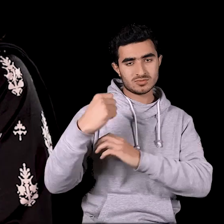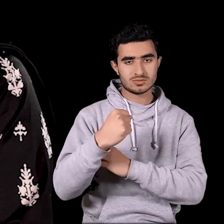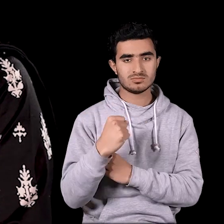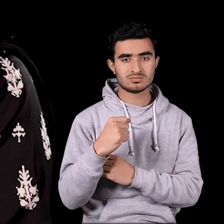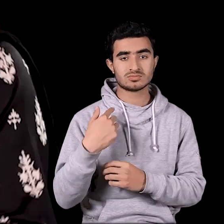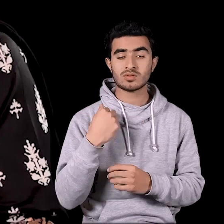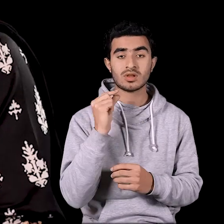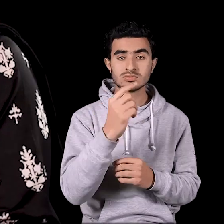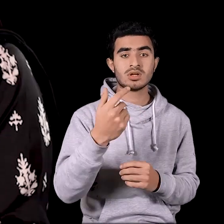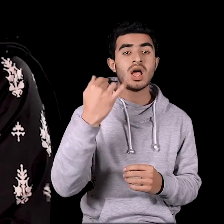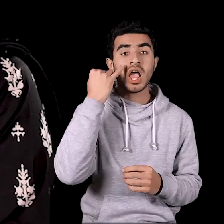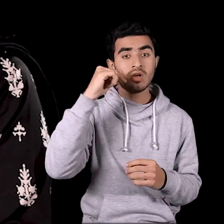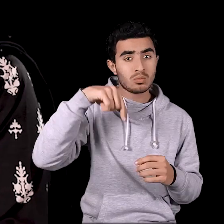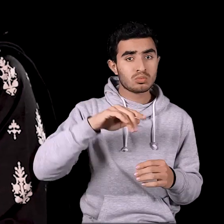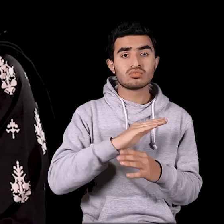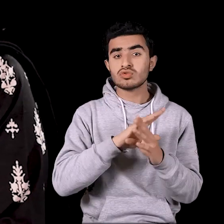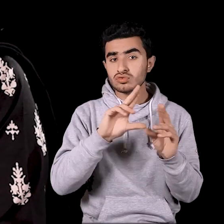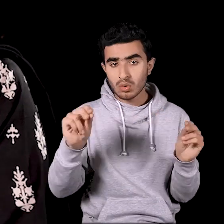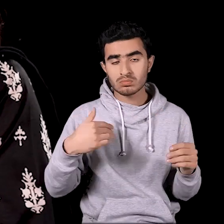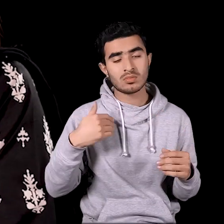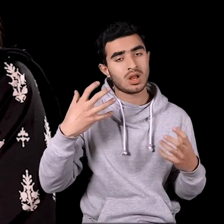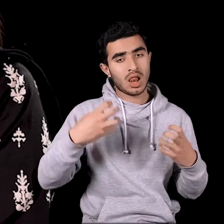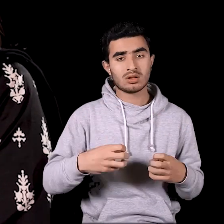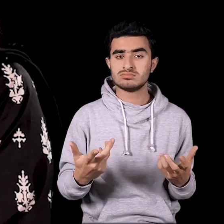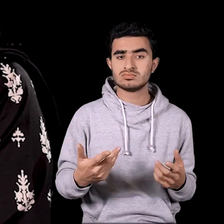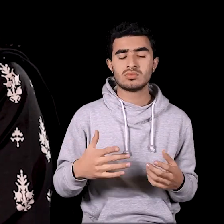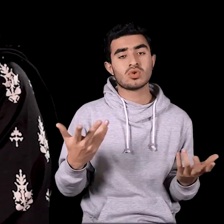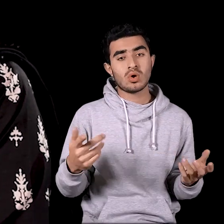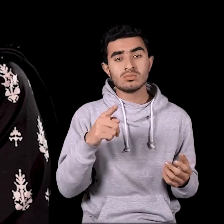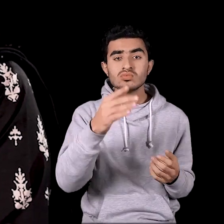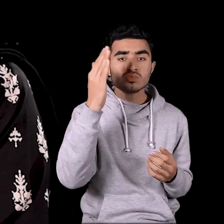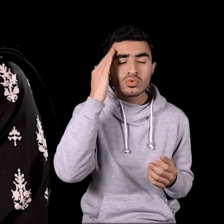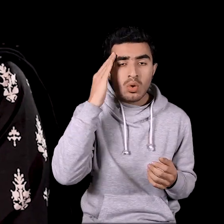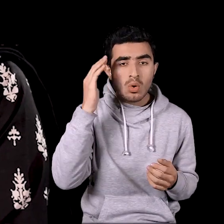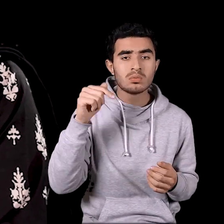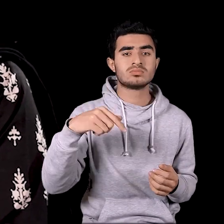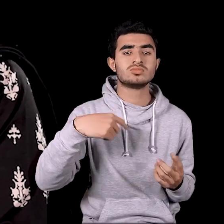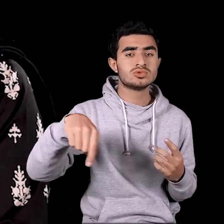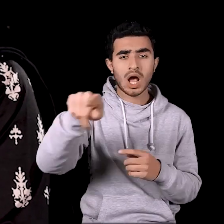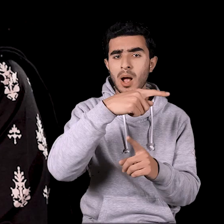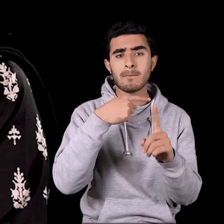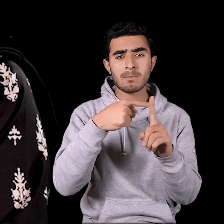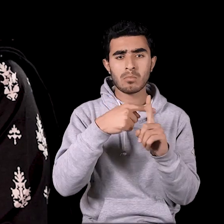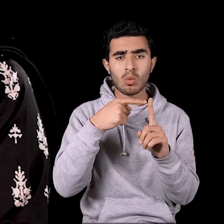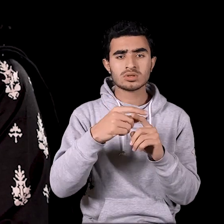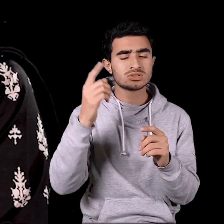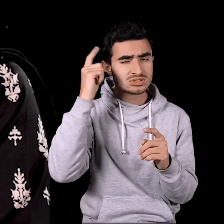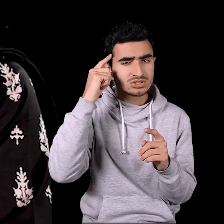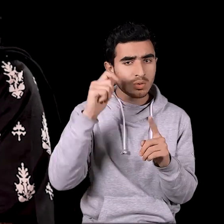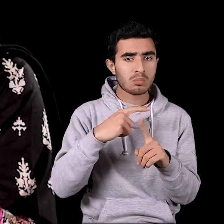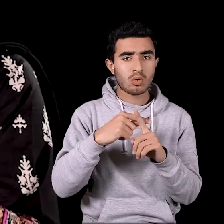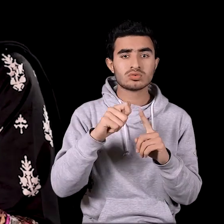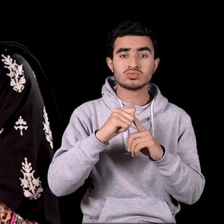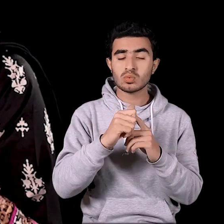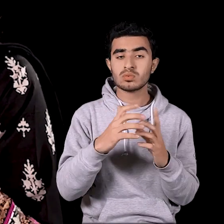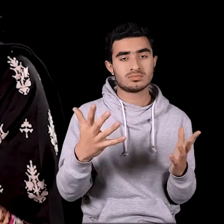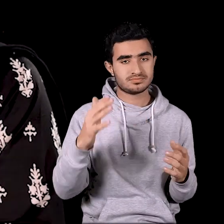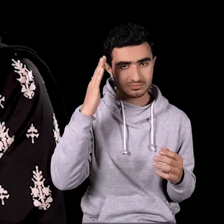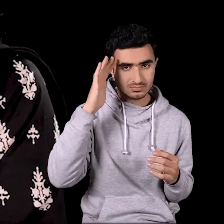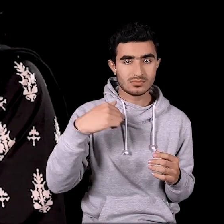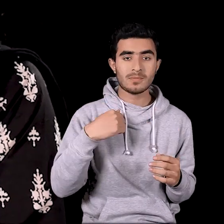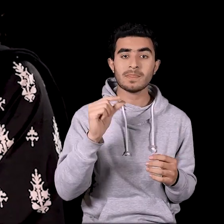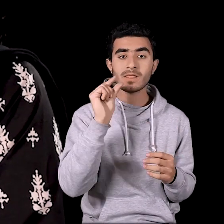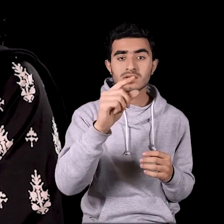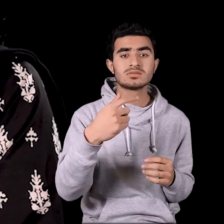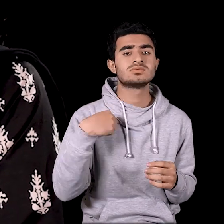हूँ ये भी ना होता तो मैं क्या करती. सो यू नो यू हैव टू बी optimistic, you have to think positive. And when I'm